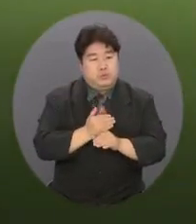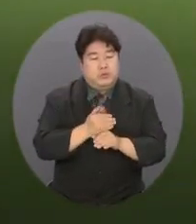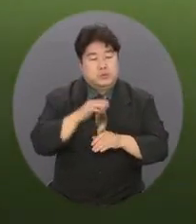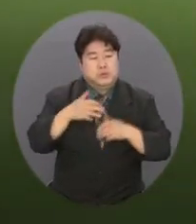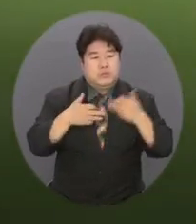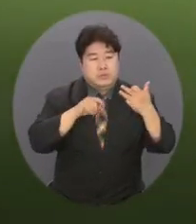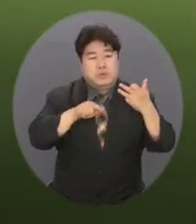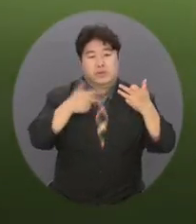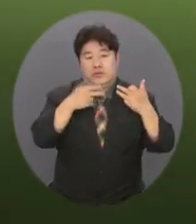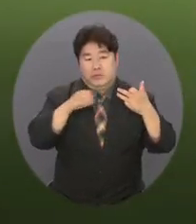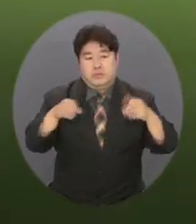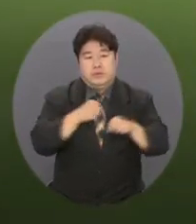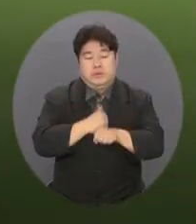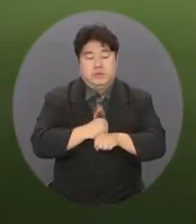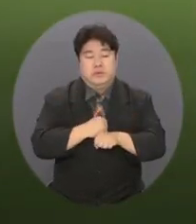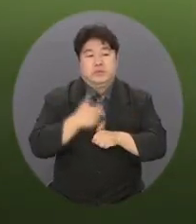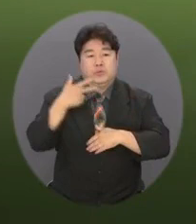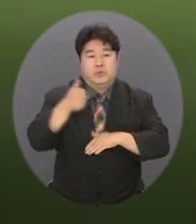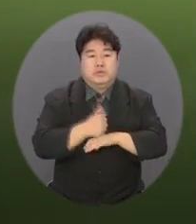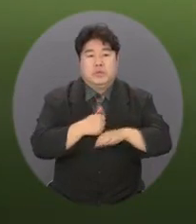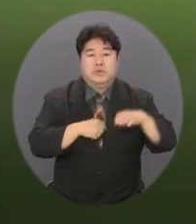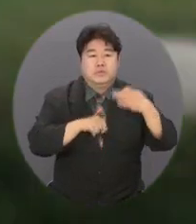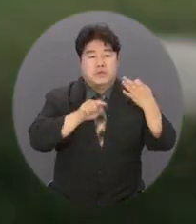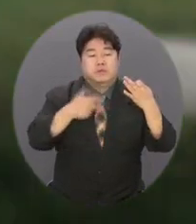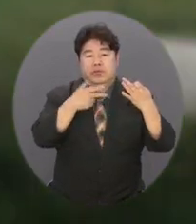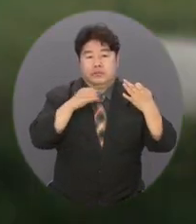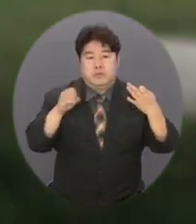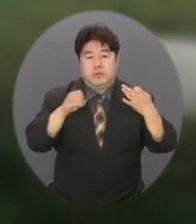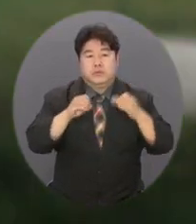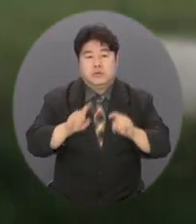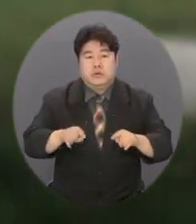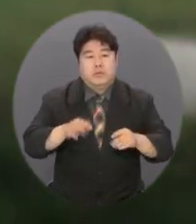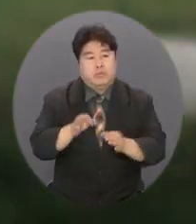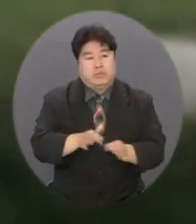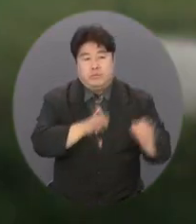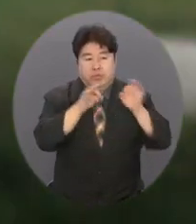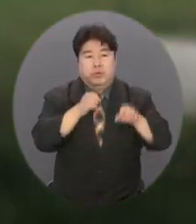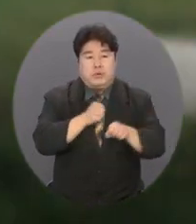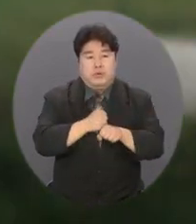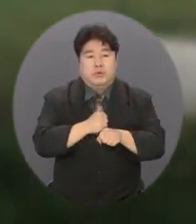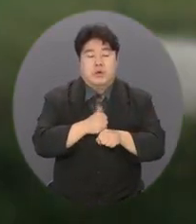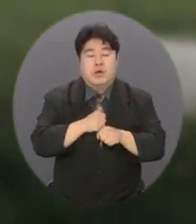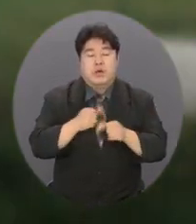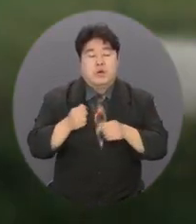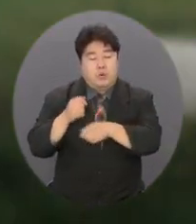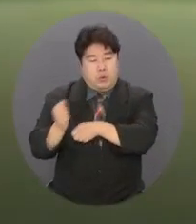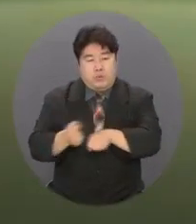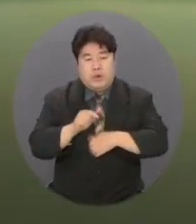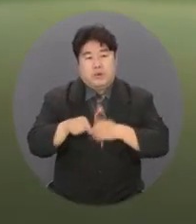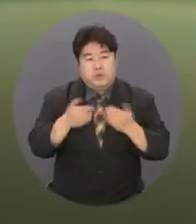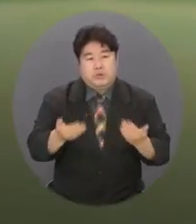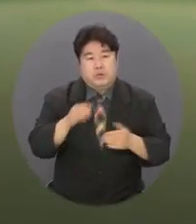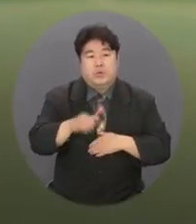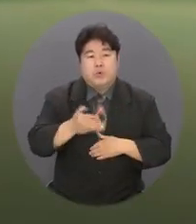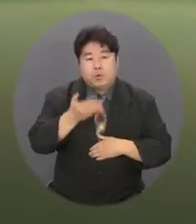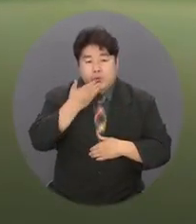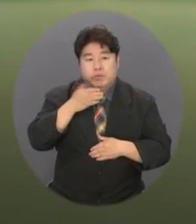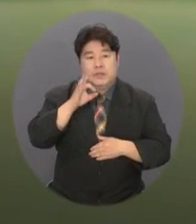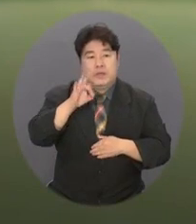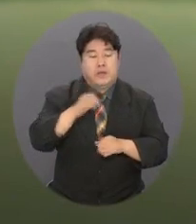주말은 14.7% 올랐습니다 골프장 내 간이 휴게소 인 그늘 집에서 판매하는 음식